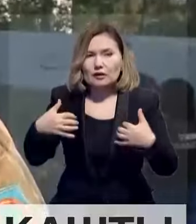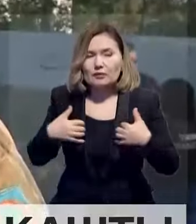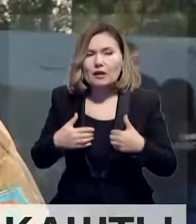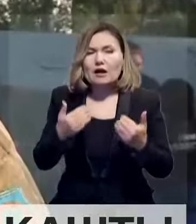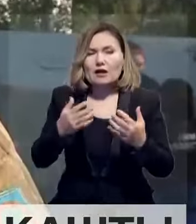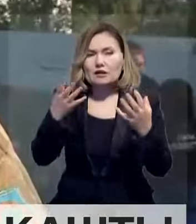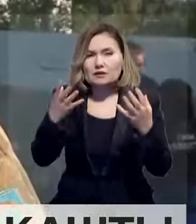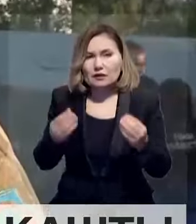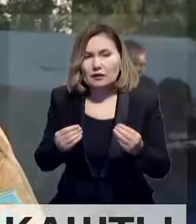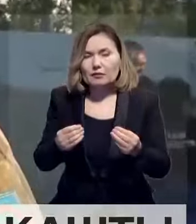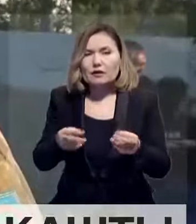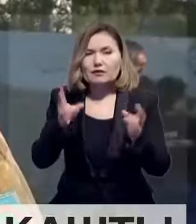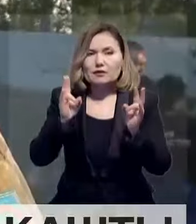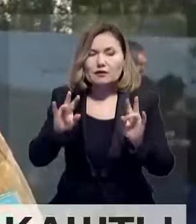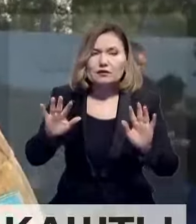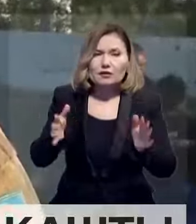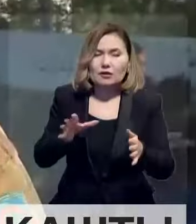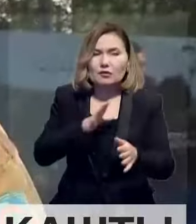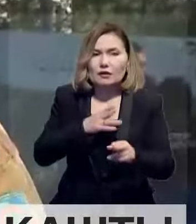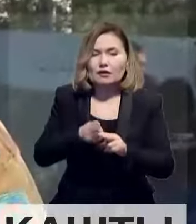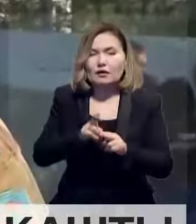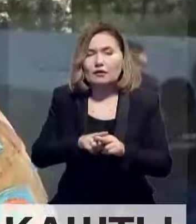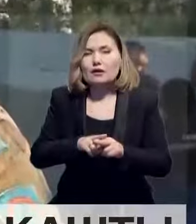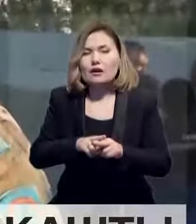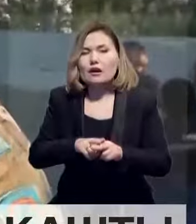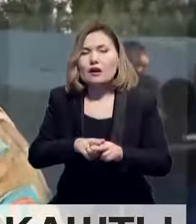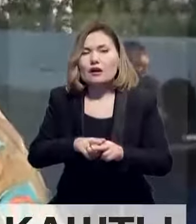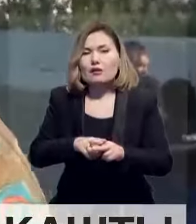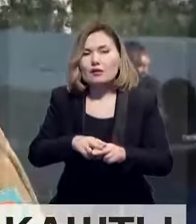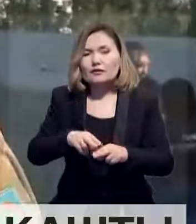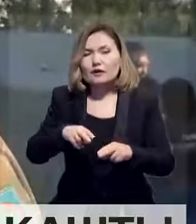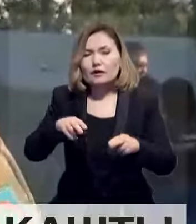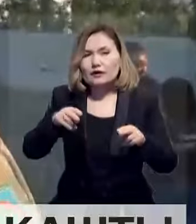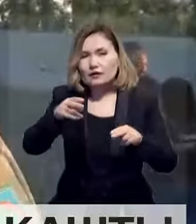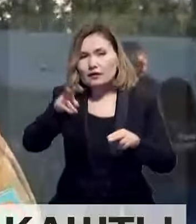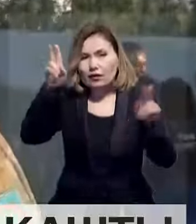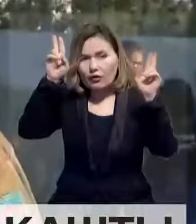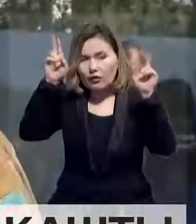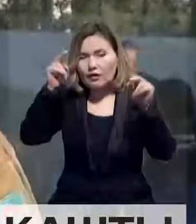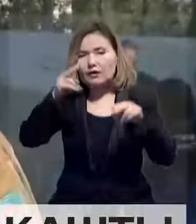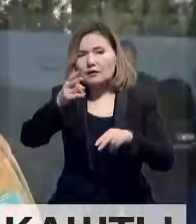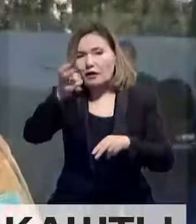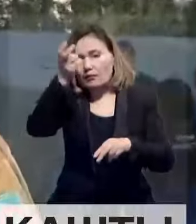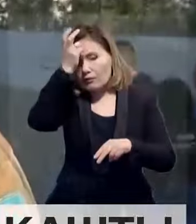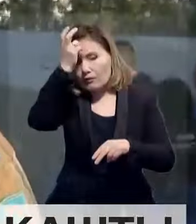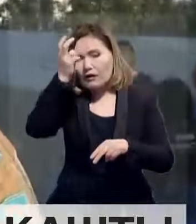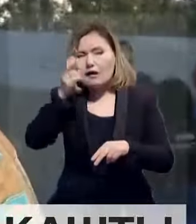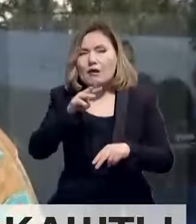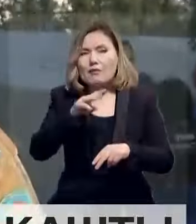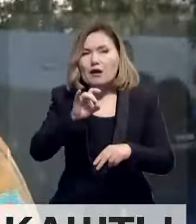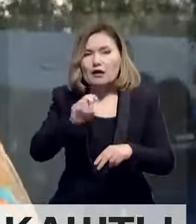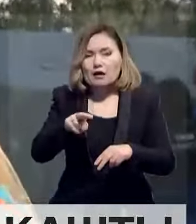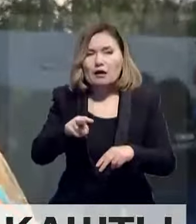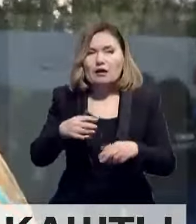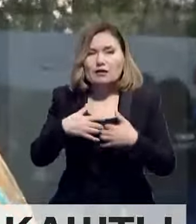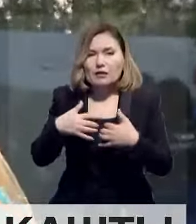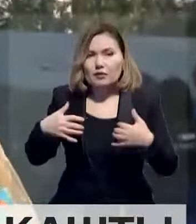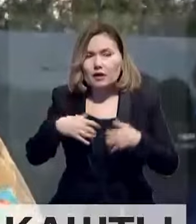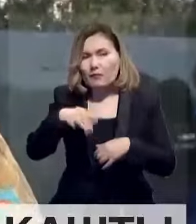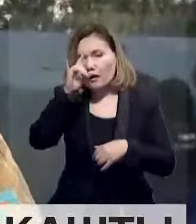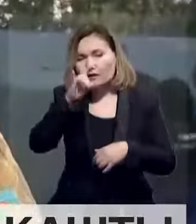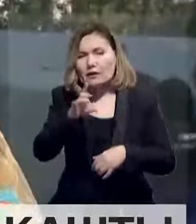қазіргі булан, касуля, еліктер, ана маралдар, бұларды қазақтың бір байлығы